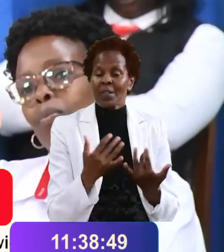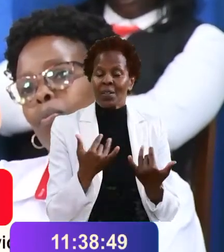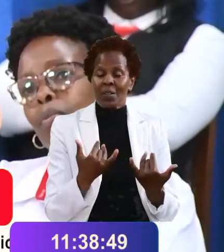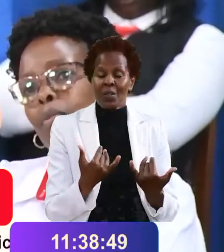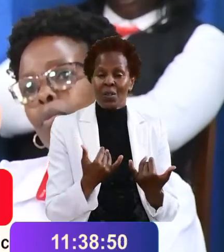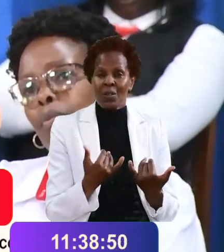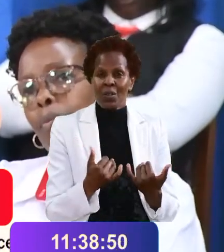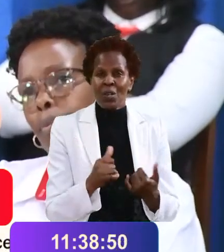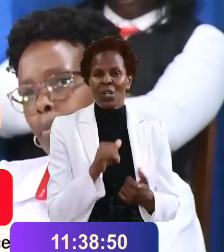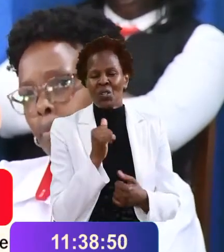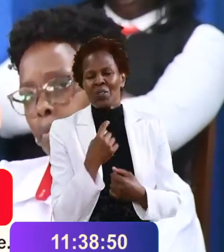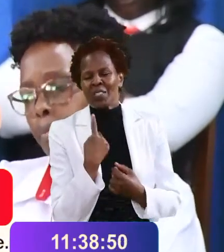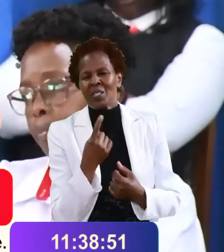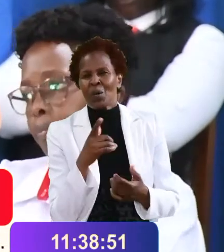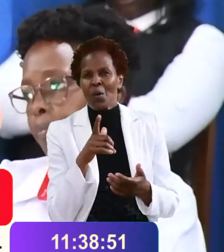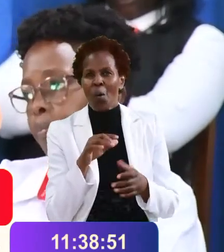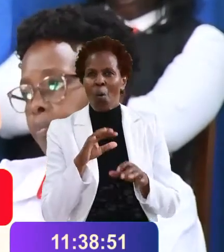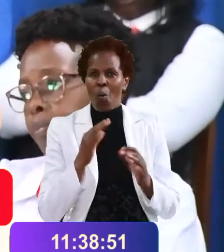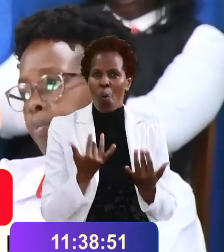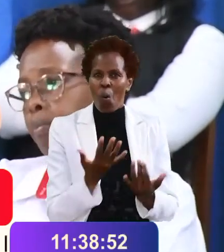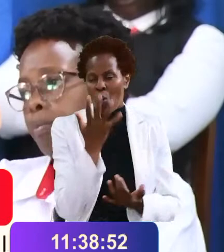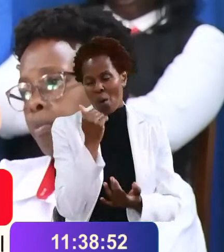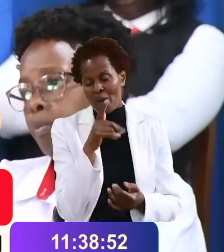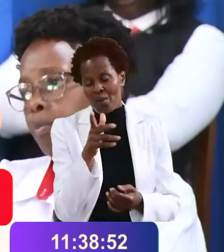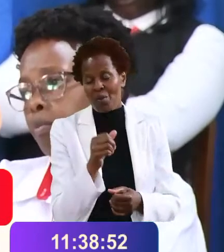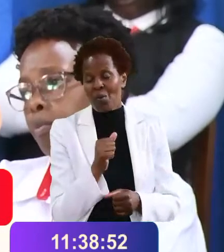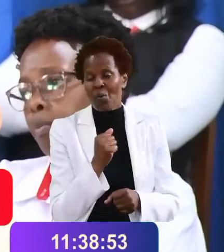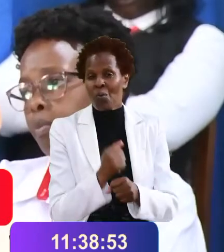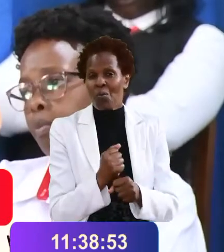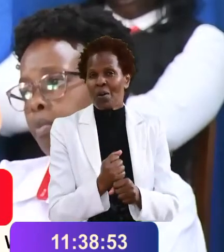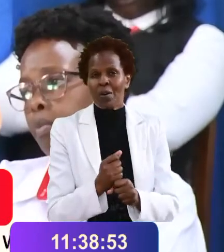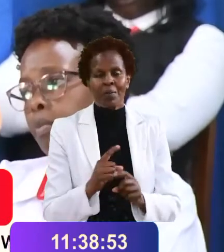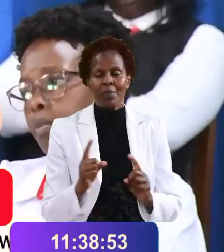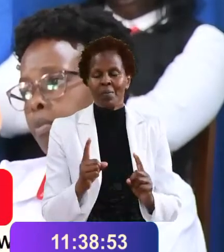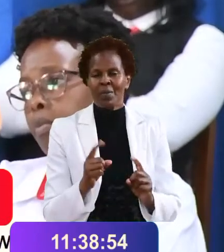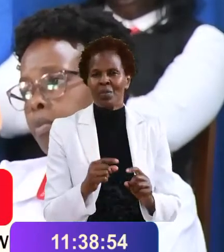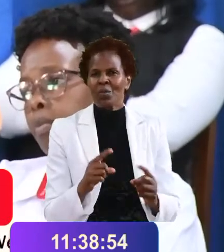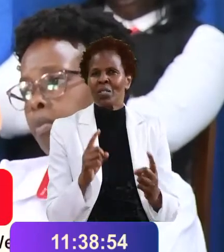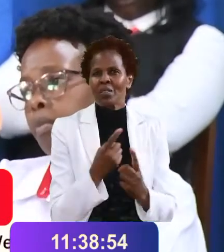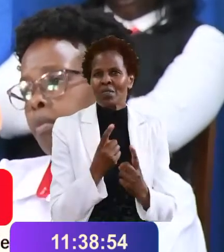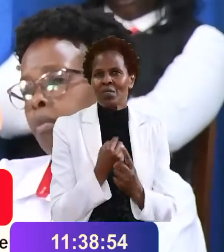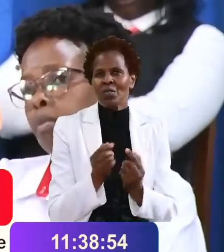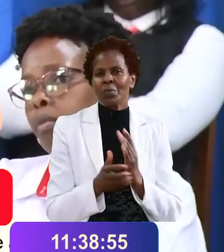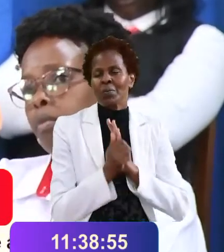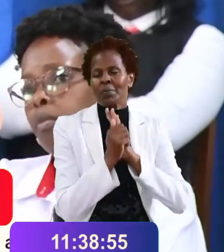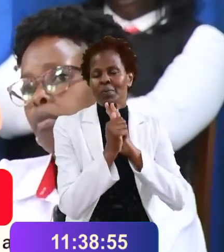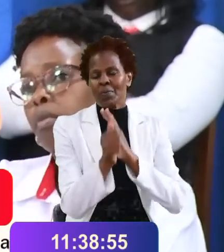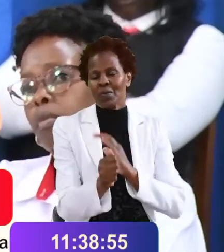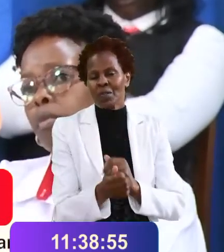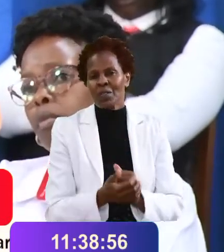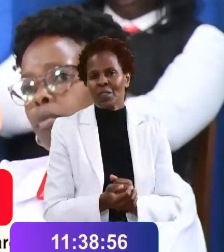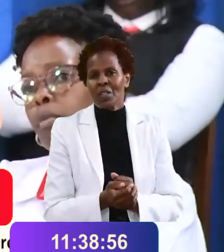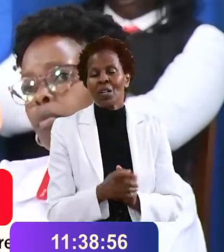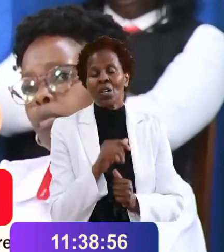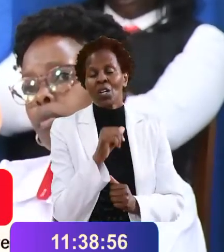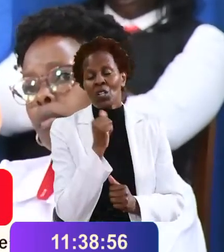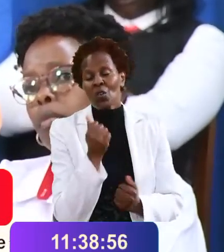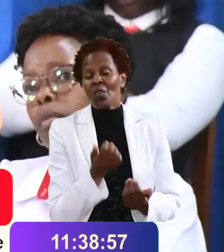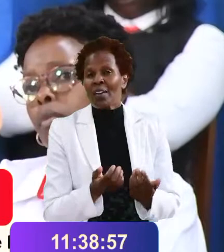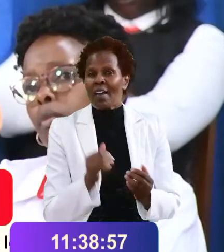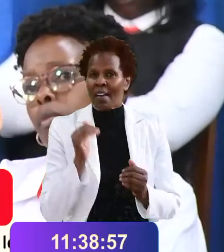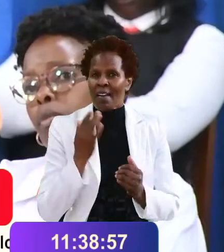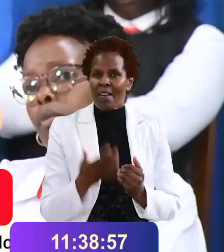wacha kutoa visababu. Kila mtu amepewa vipawa tofauti. Usijilinganishe na